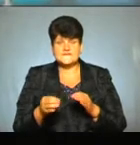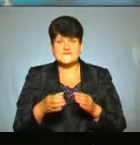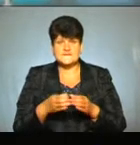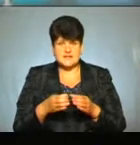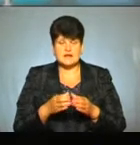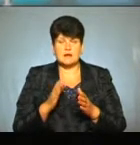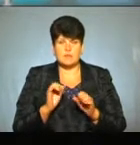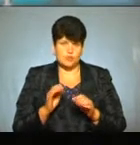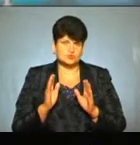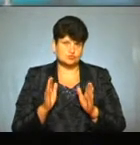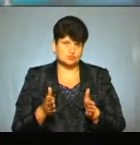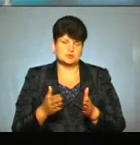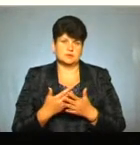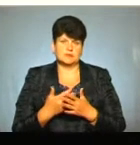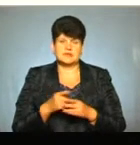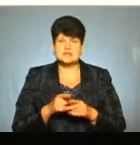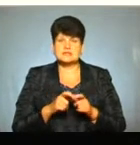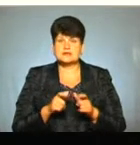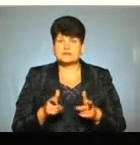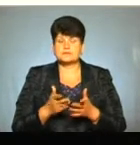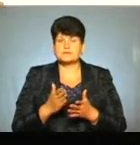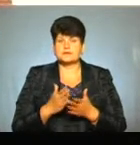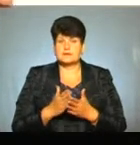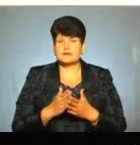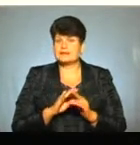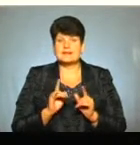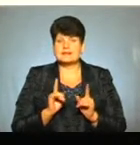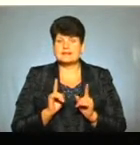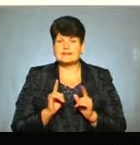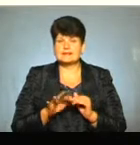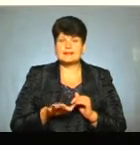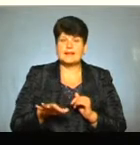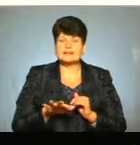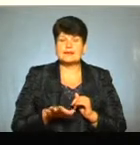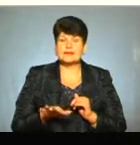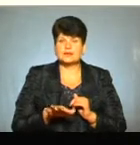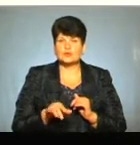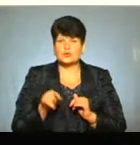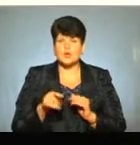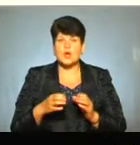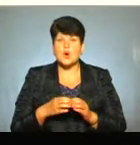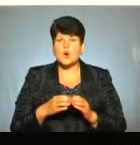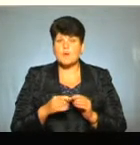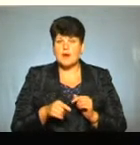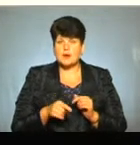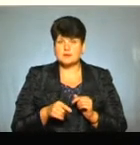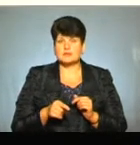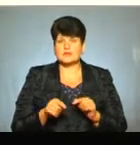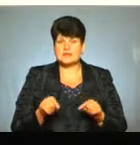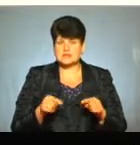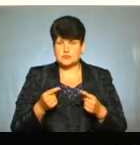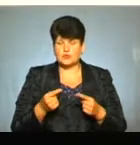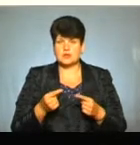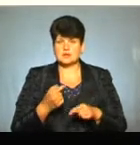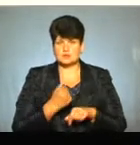закладі, наприклад, можуть бути ті заклади, які знаходяться не тільки на території тої громади, так, де